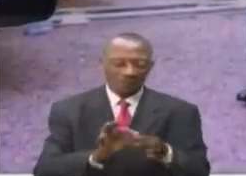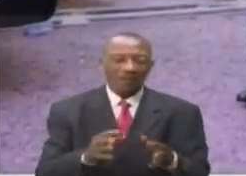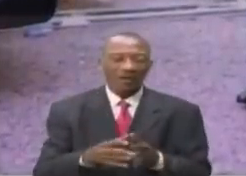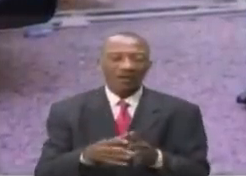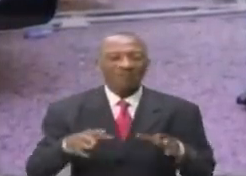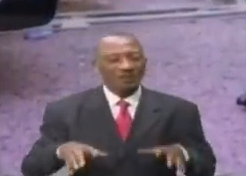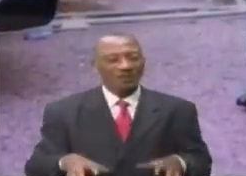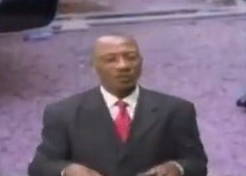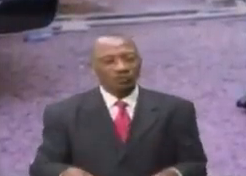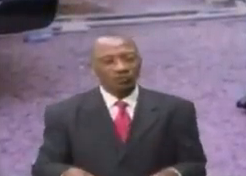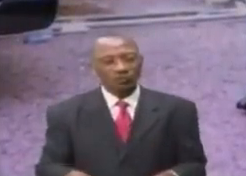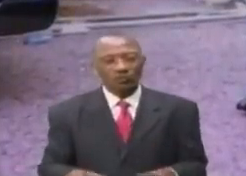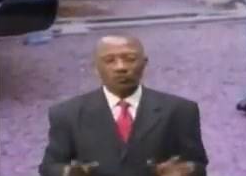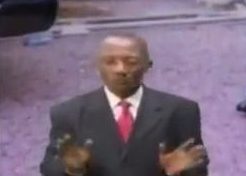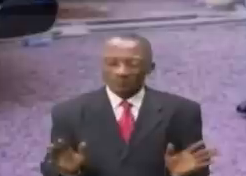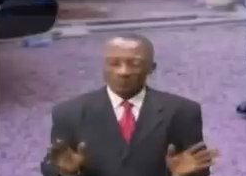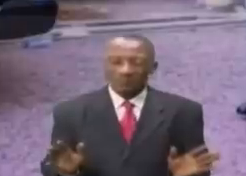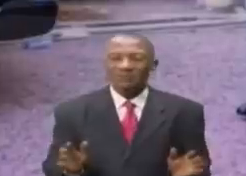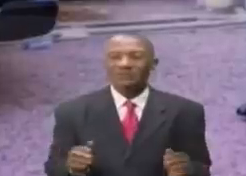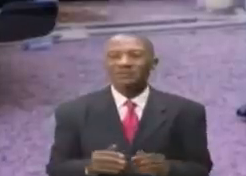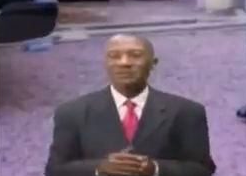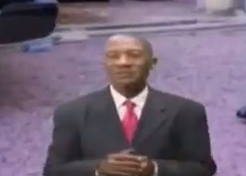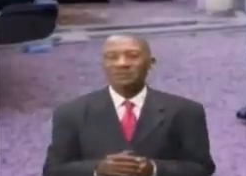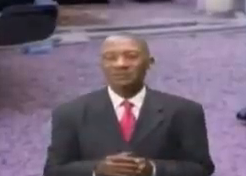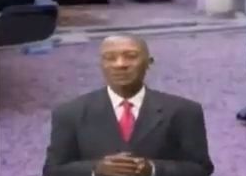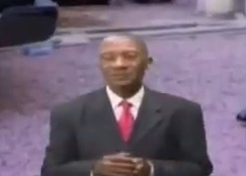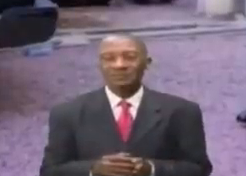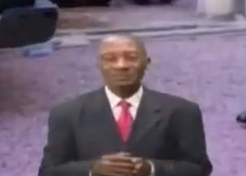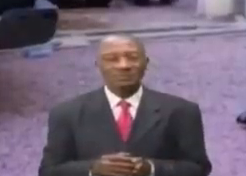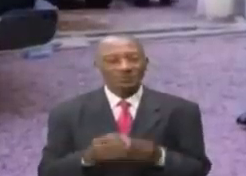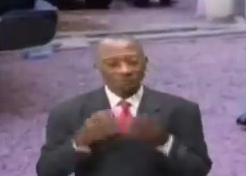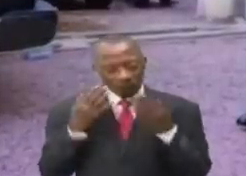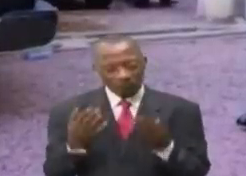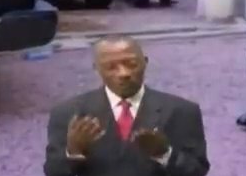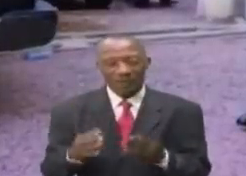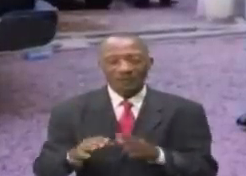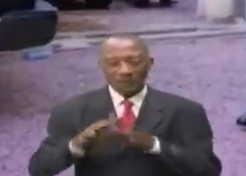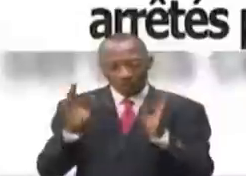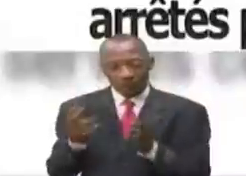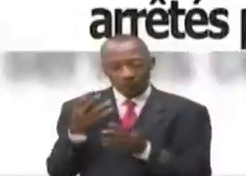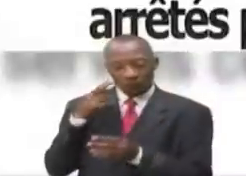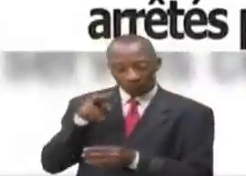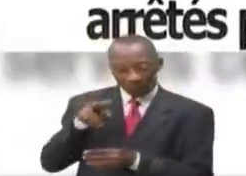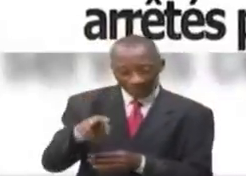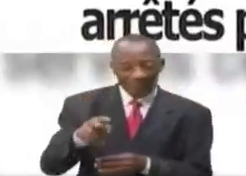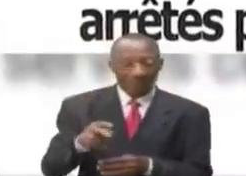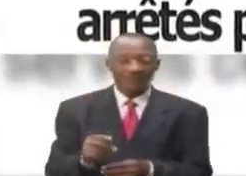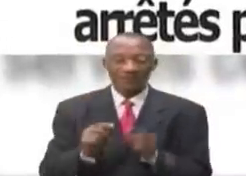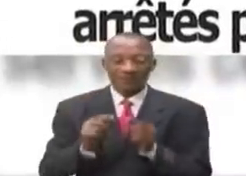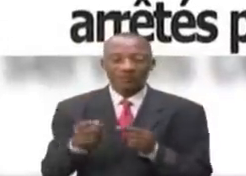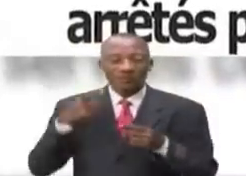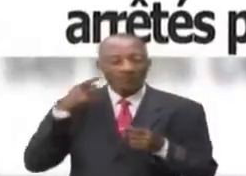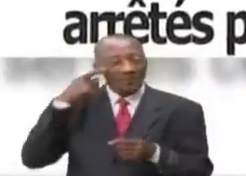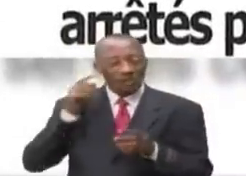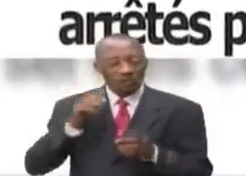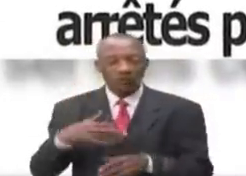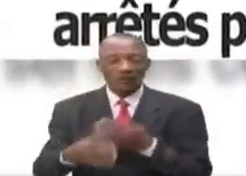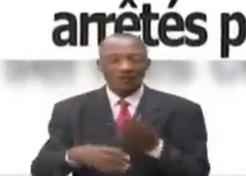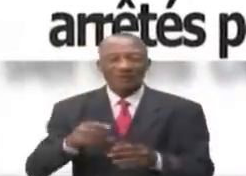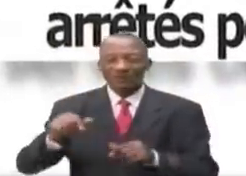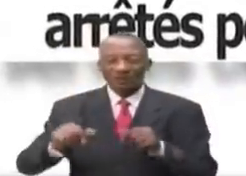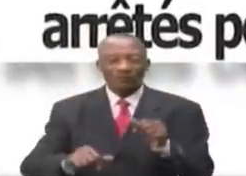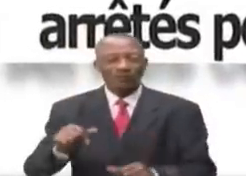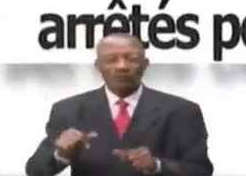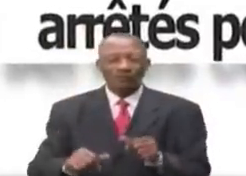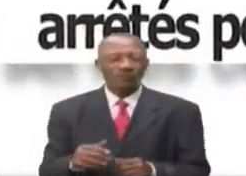Tenke Fungurume Mining et Kansanfu. Toutes les deux filiales du groupe CEMOC sur une somme de 27